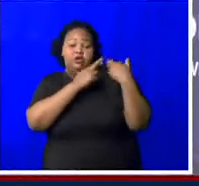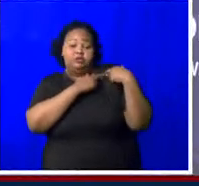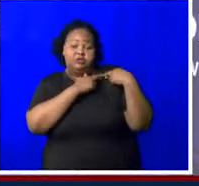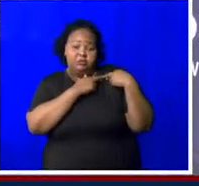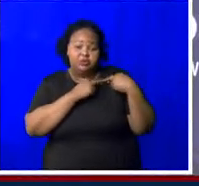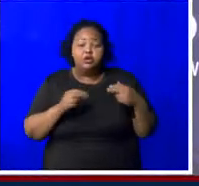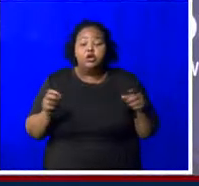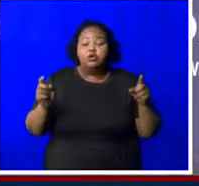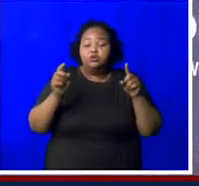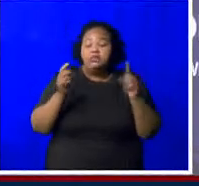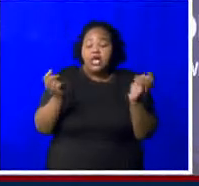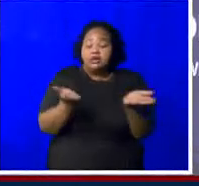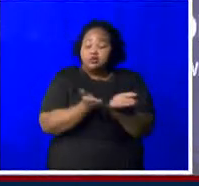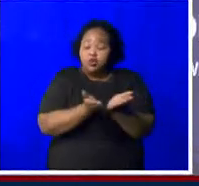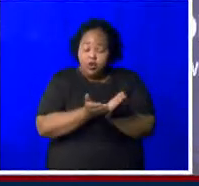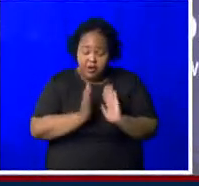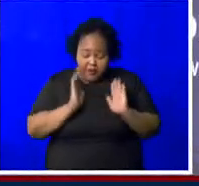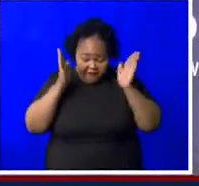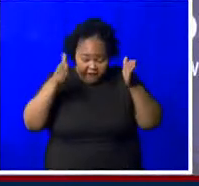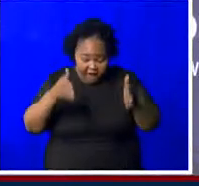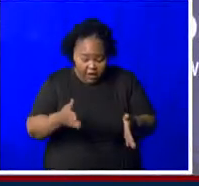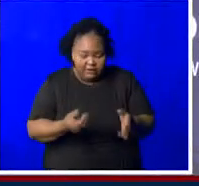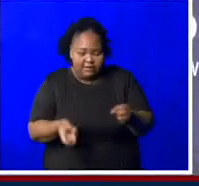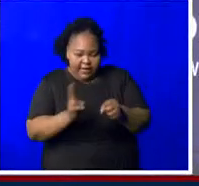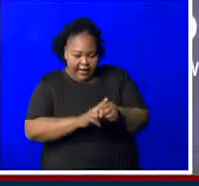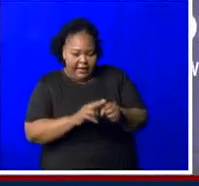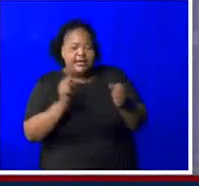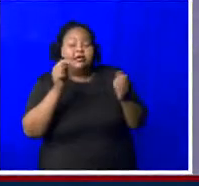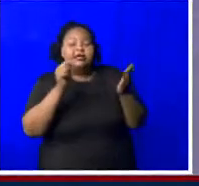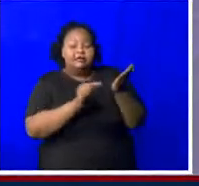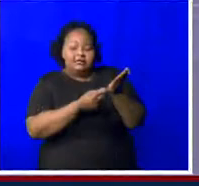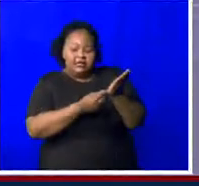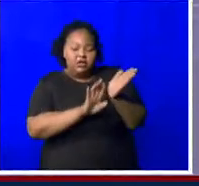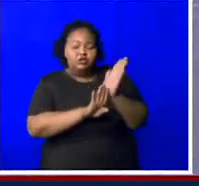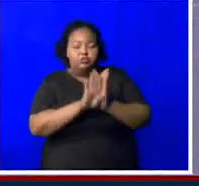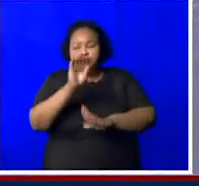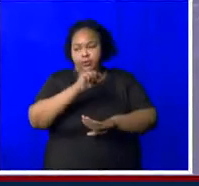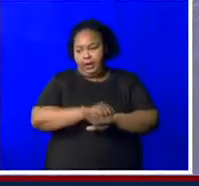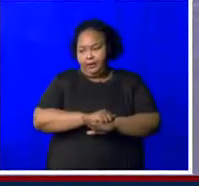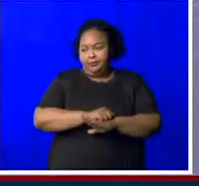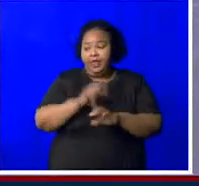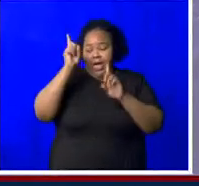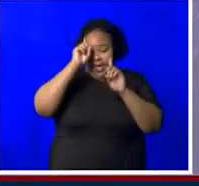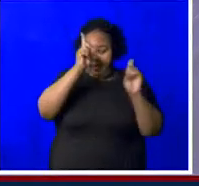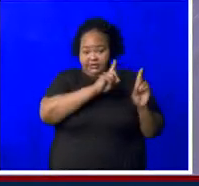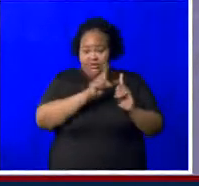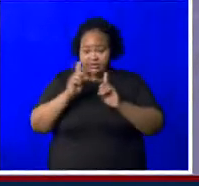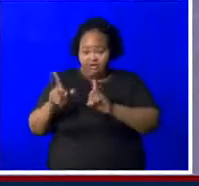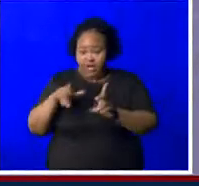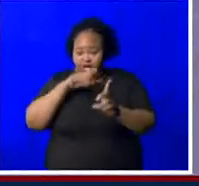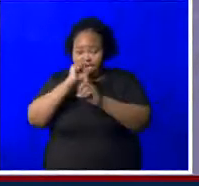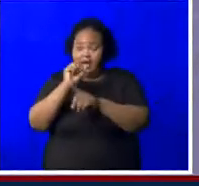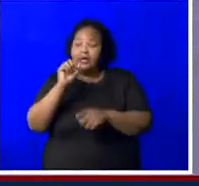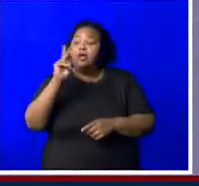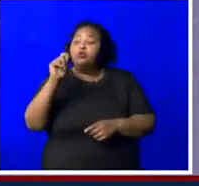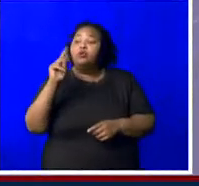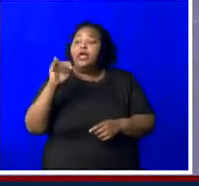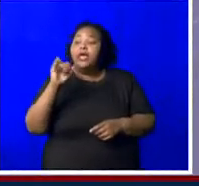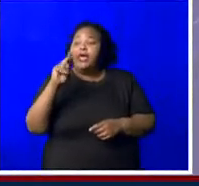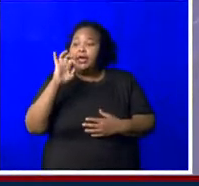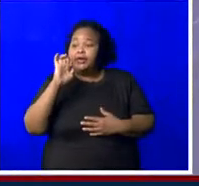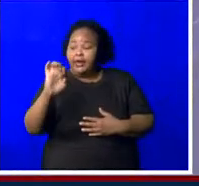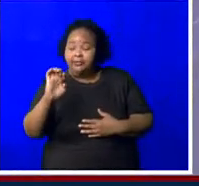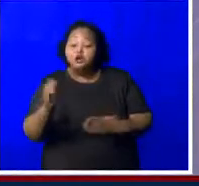in ever-increasing technological world. Thishela lomkhulu kulesikolo Dalton Kunene ubonge kakhulu